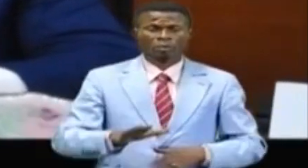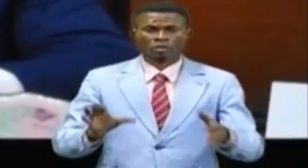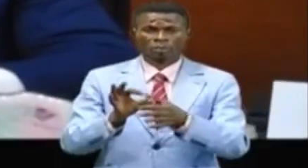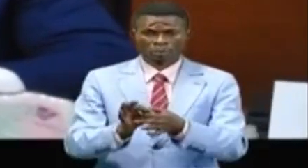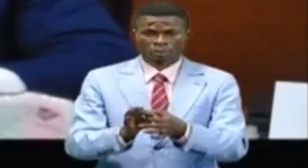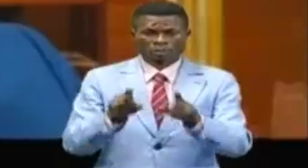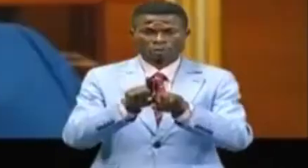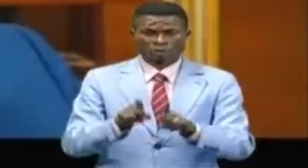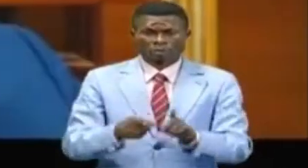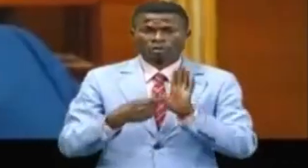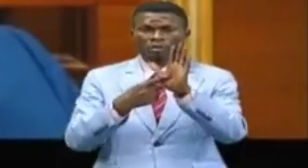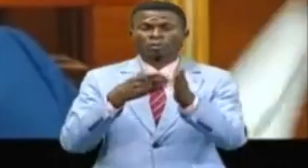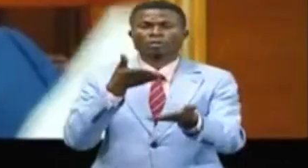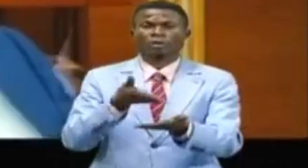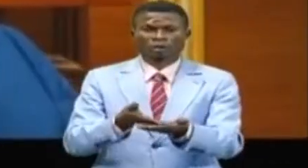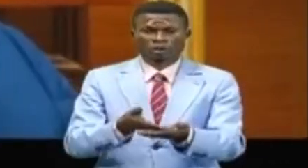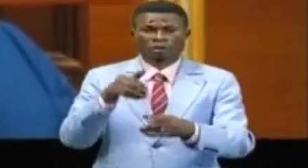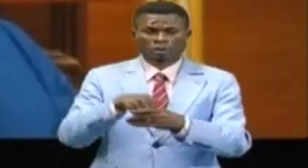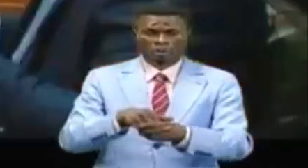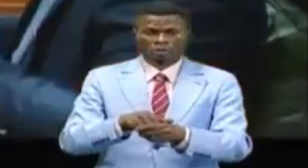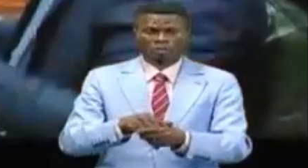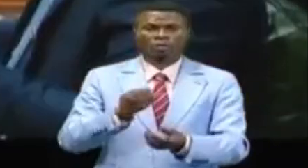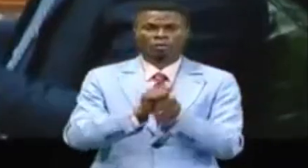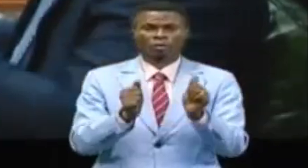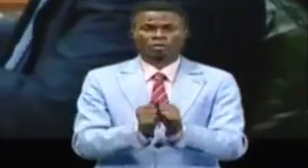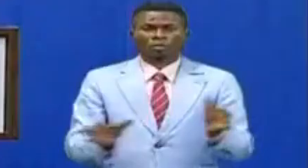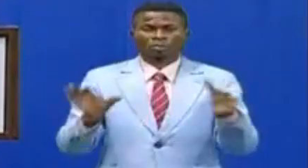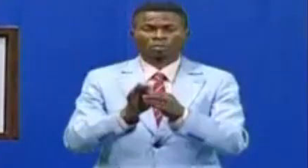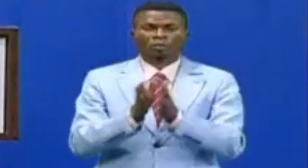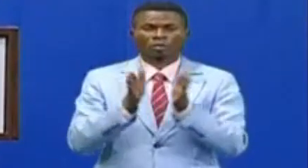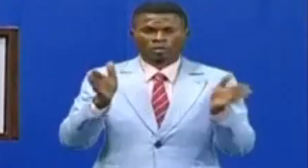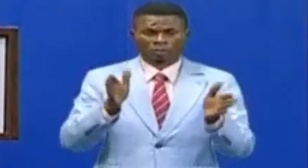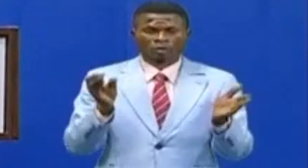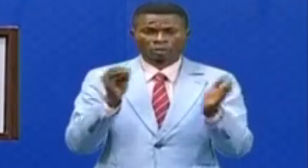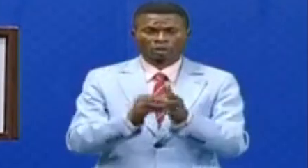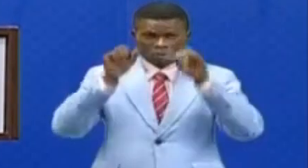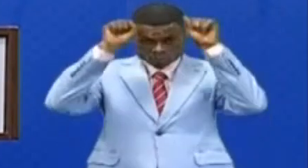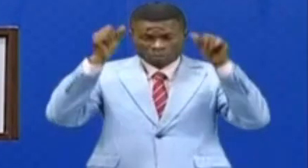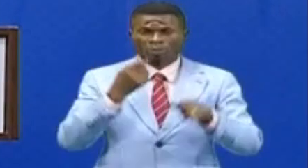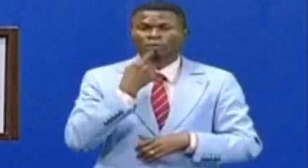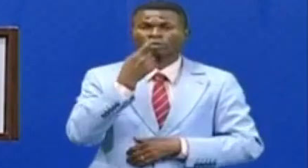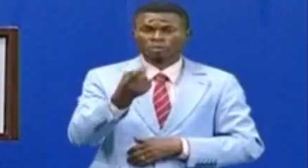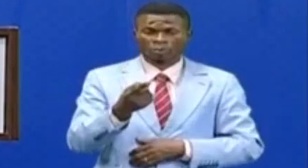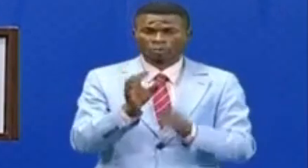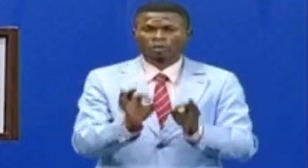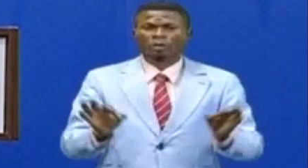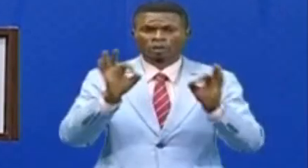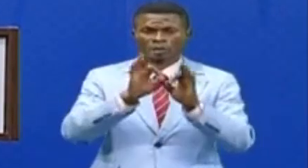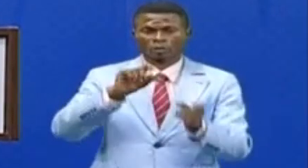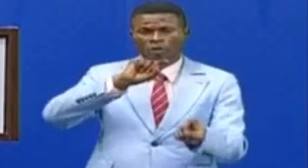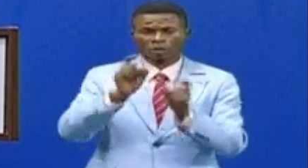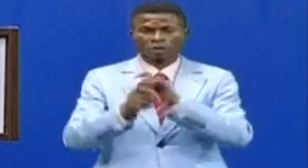fait leurs preuves au cours de notre marche collective. Il a rappelé l'importance de réformer